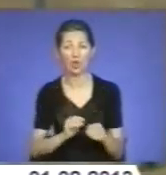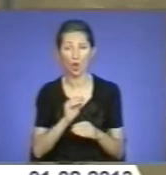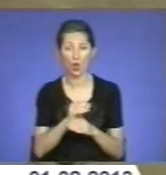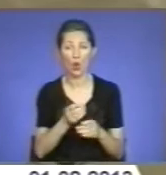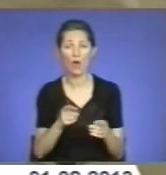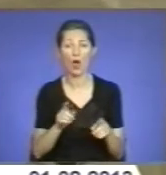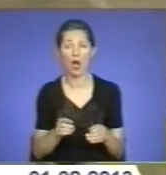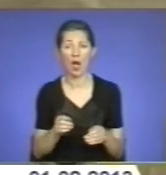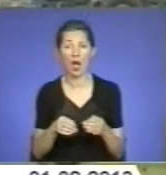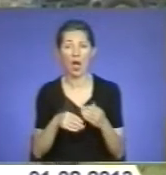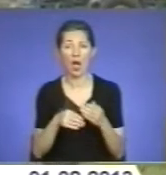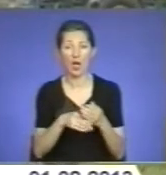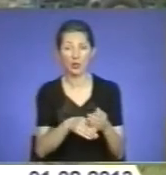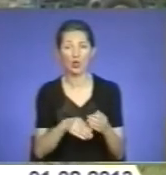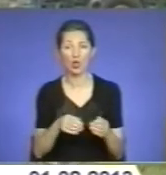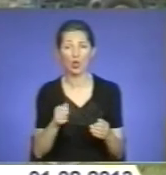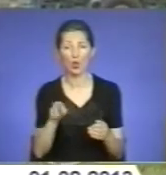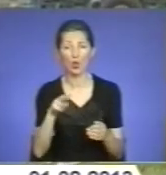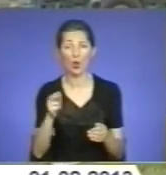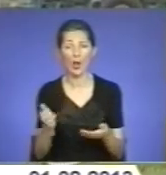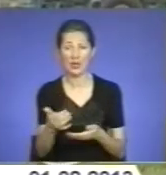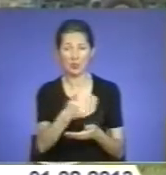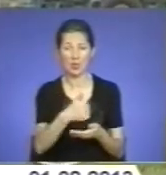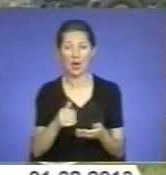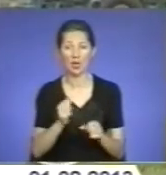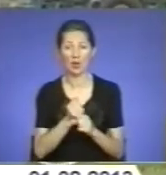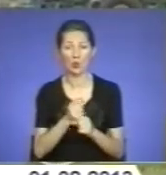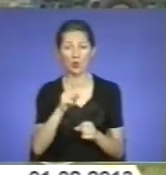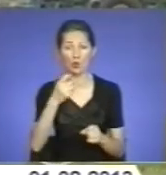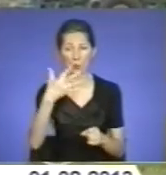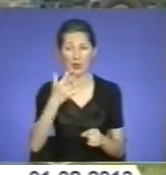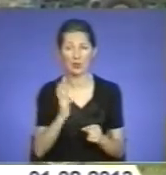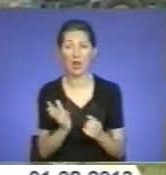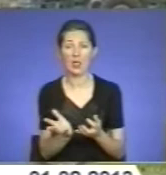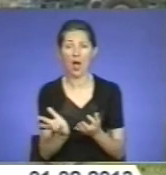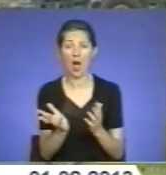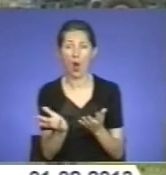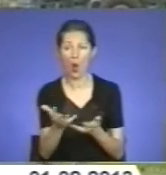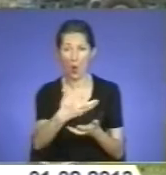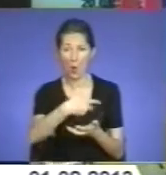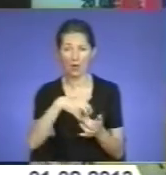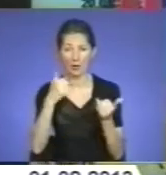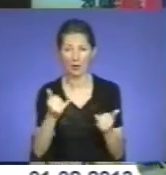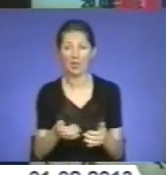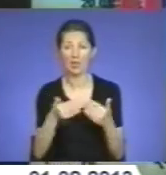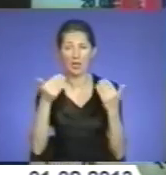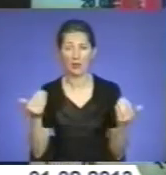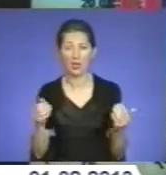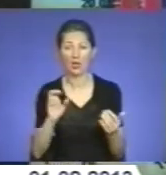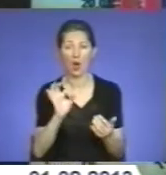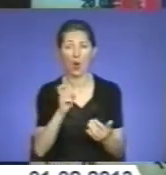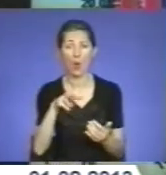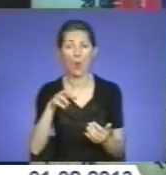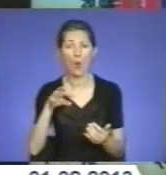до збиральних робіт 150 продуктивних комбайнів. Нині найбільше обмолотили площ у господарствах